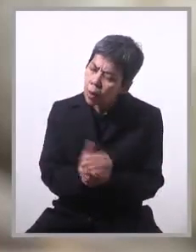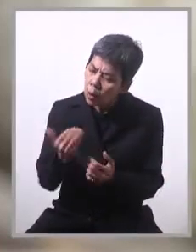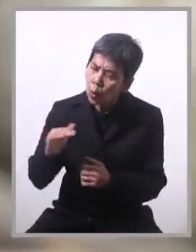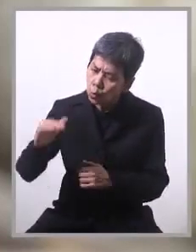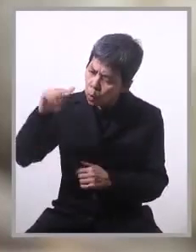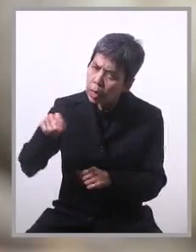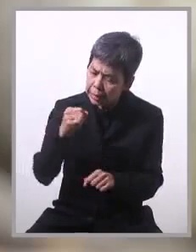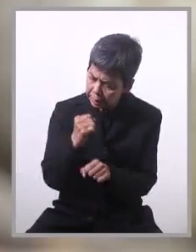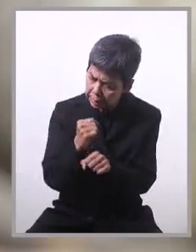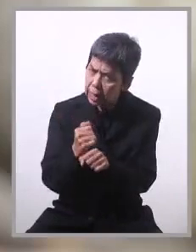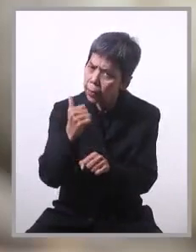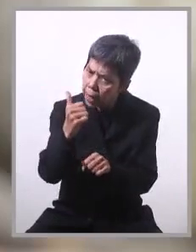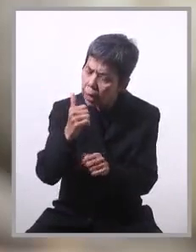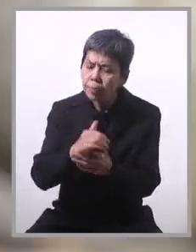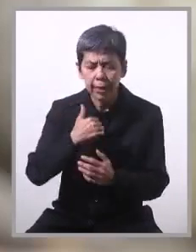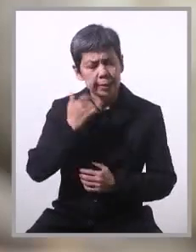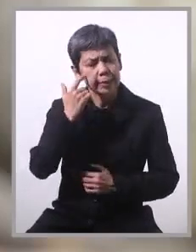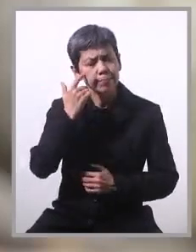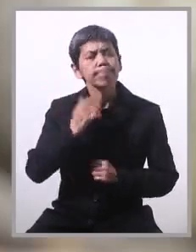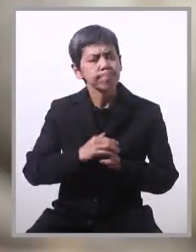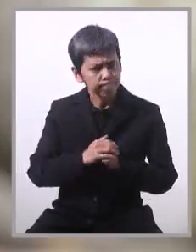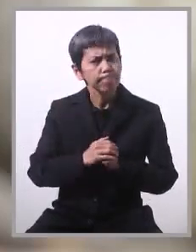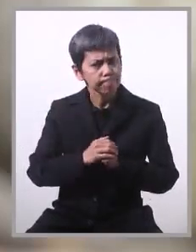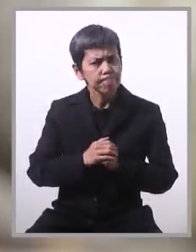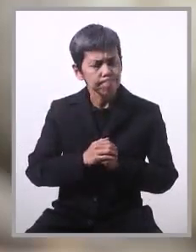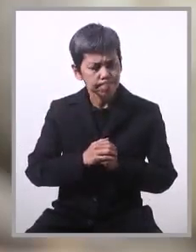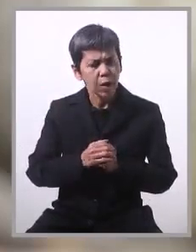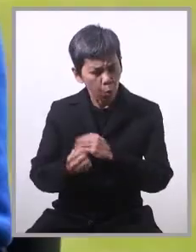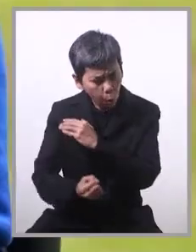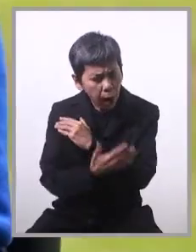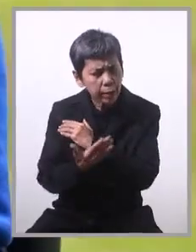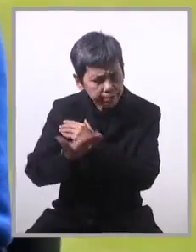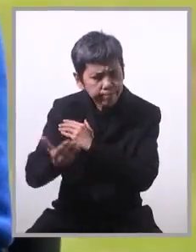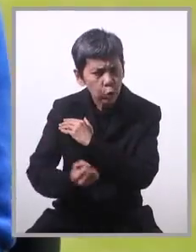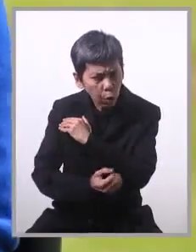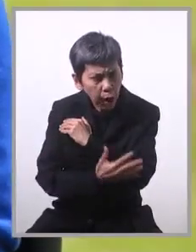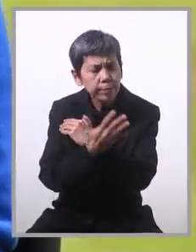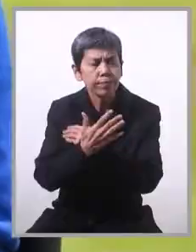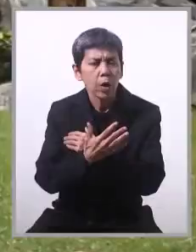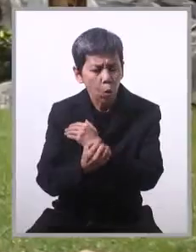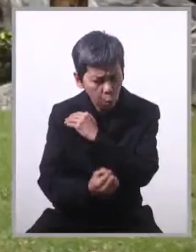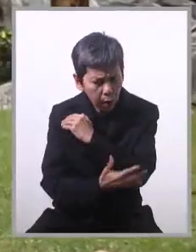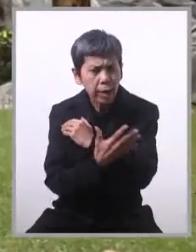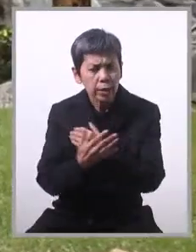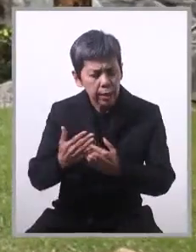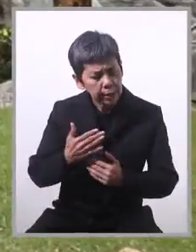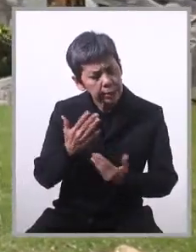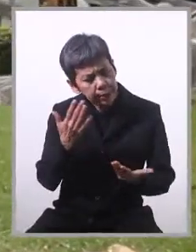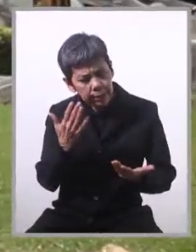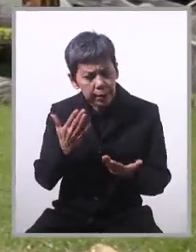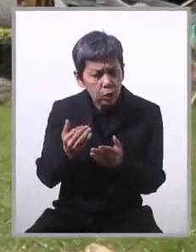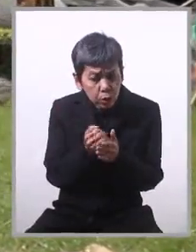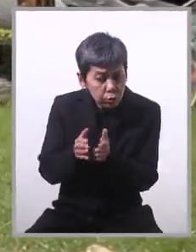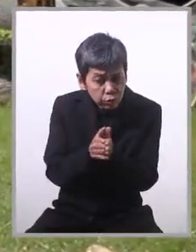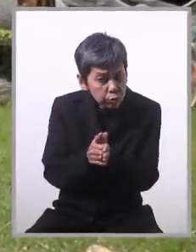ช่เด็กสามารถที่จะทำอะไรได้ก็เลยมองว่าเขามีโอกาสนะคะเขามีโอกาสที่จะช่วยอะไร